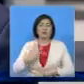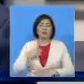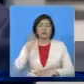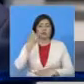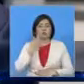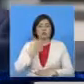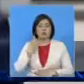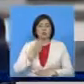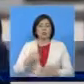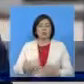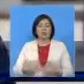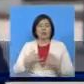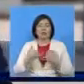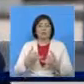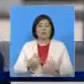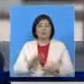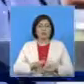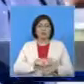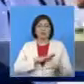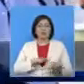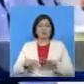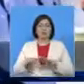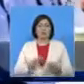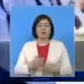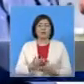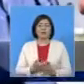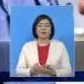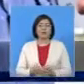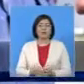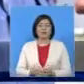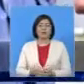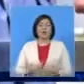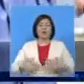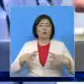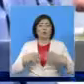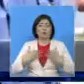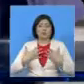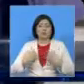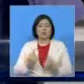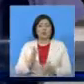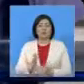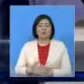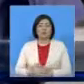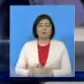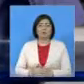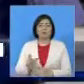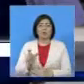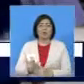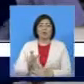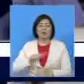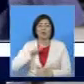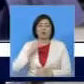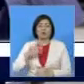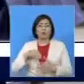істеген жақсылығы, әлде де жақсылық болады деп ойлаймыз. Сендердің мына отбасыларың заман болсын. Халық көп,